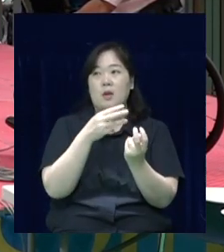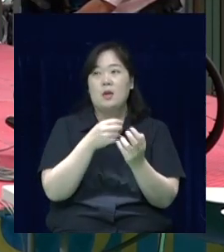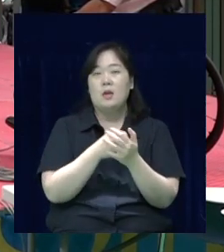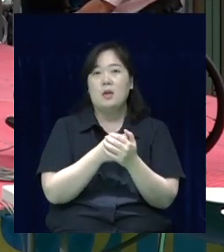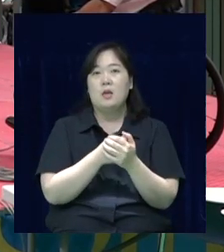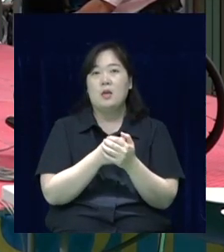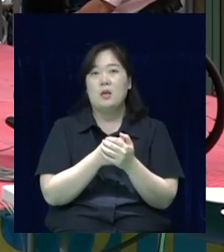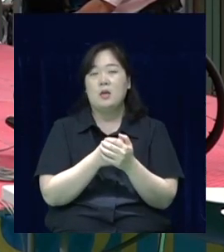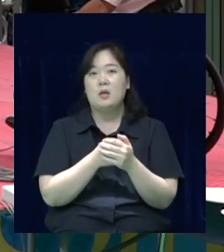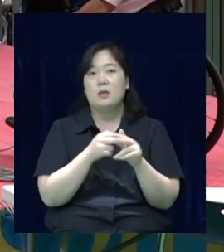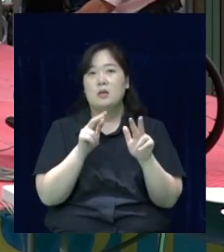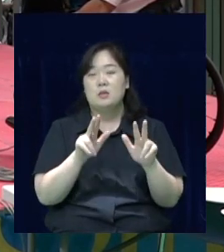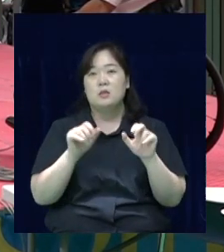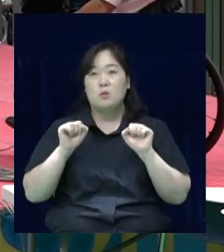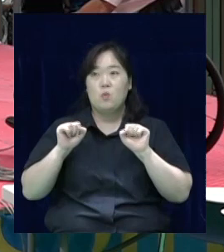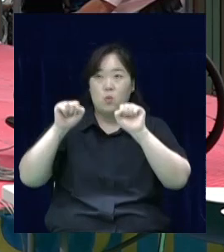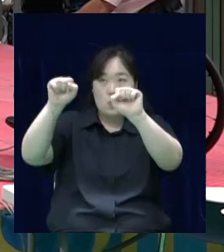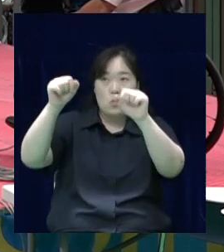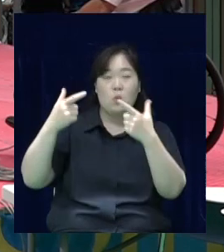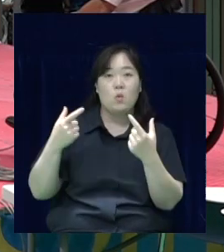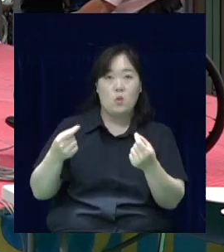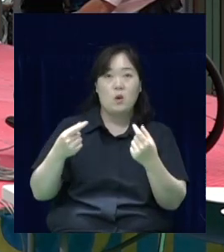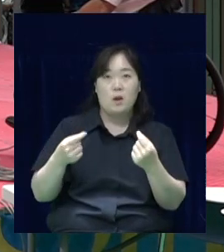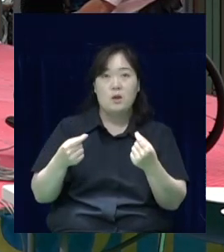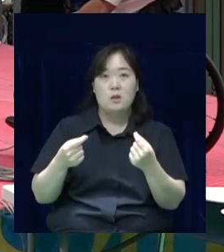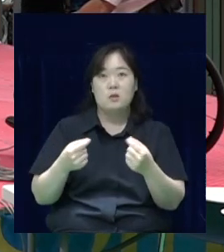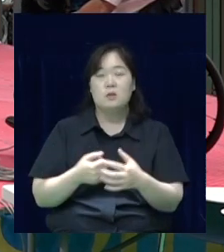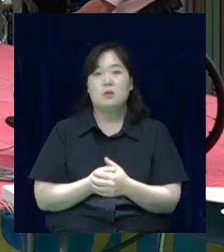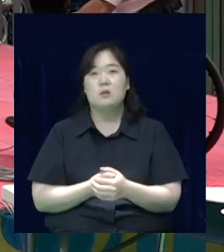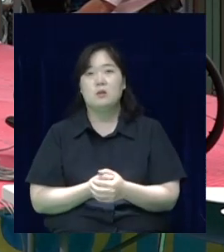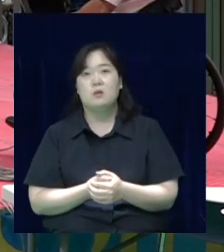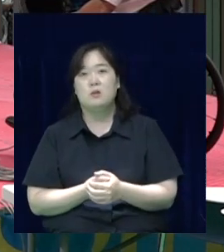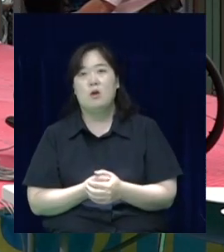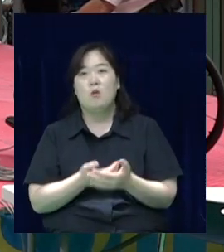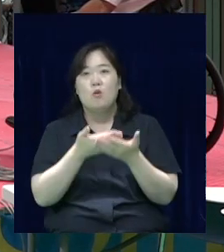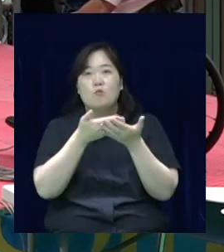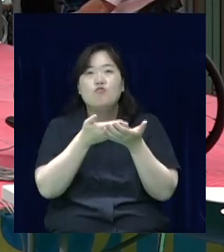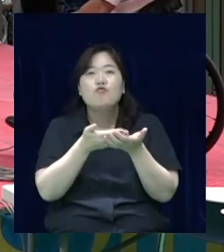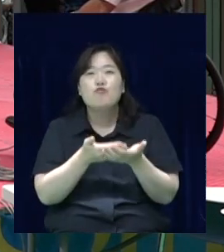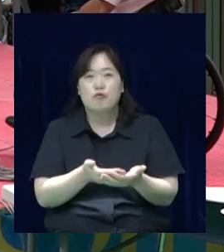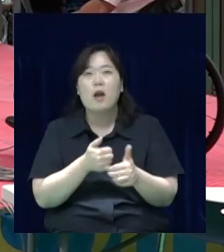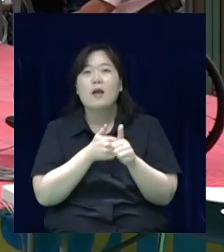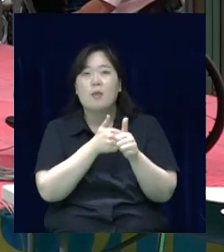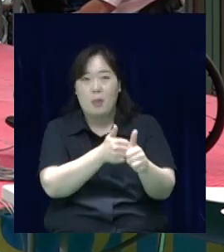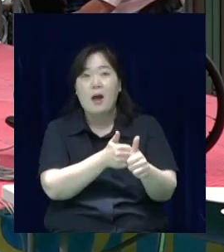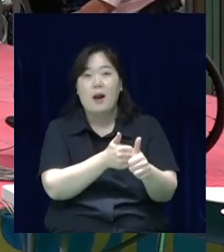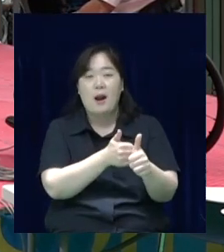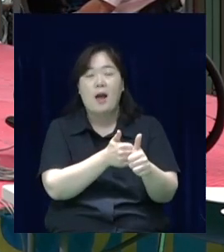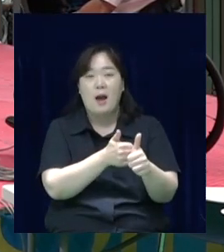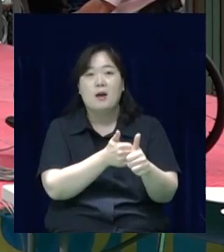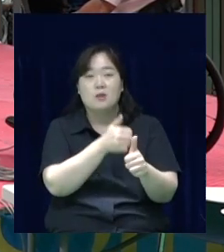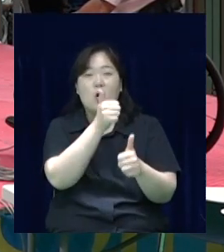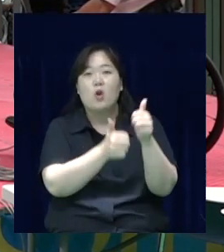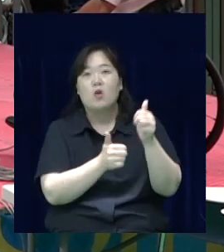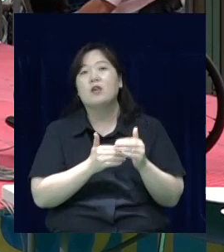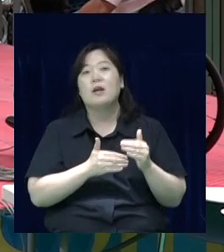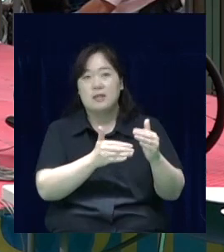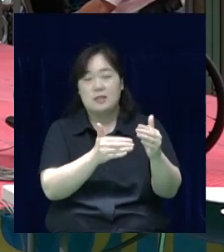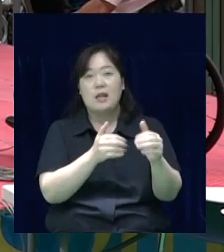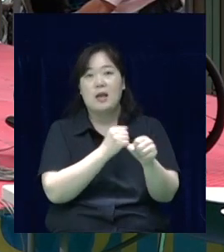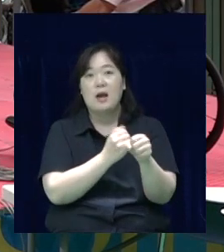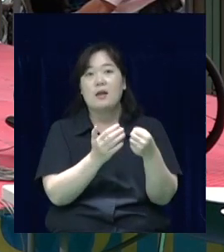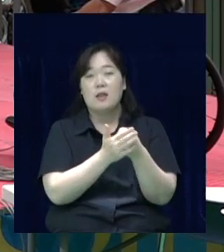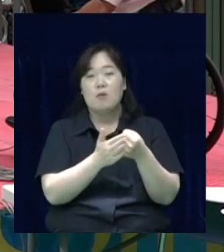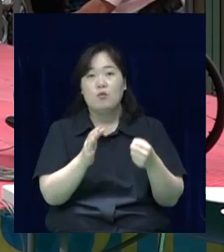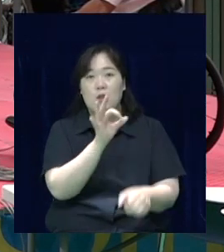네. 지금 웨이트리프팅과 같이 연이어서 계속하는 방식을 우리가 중량 방식이라 합니다. 그렇습니다. 예. 자, 이동명